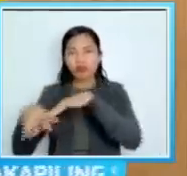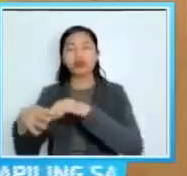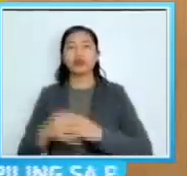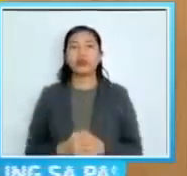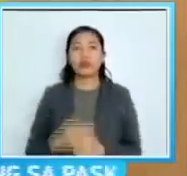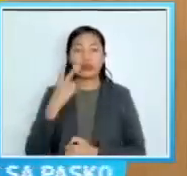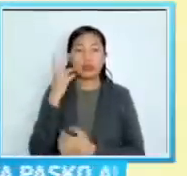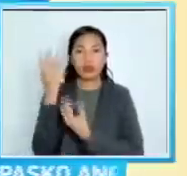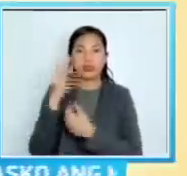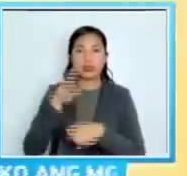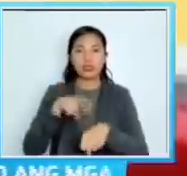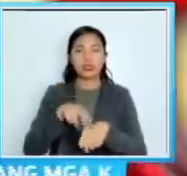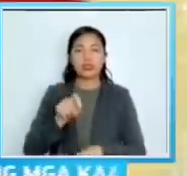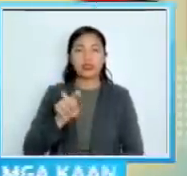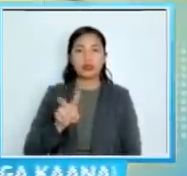1 Mindanao.